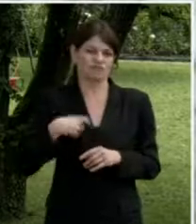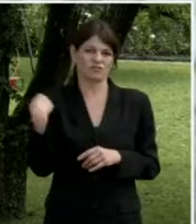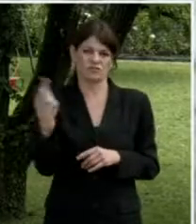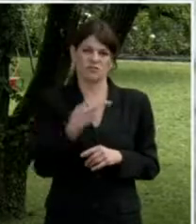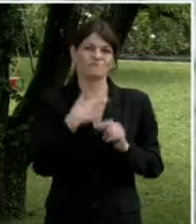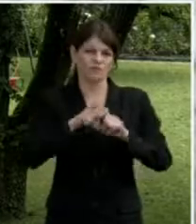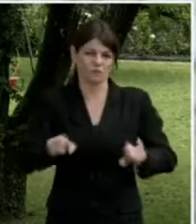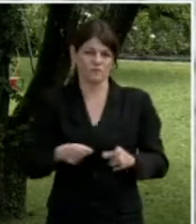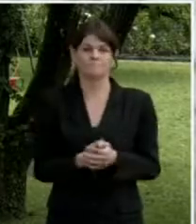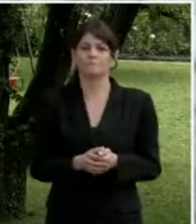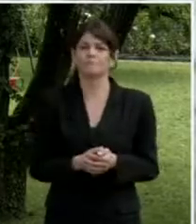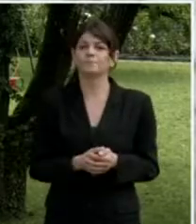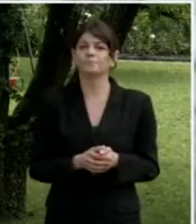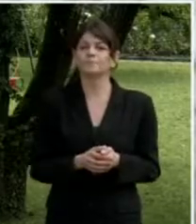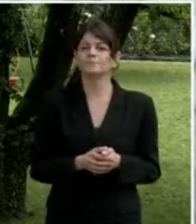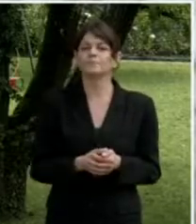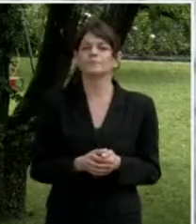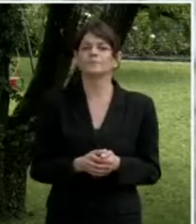wird.